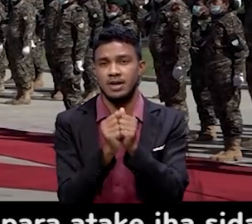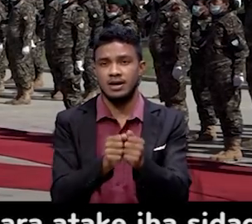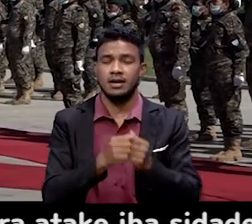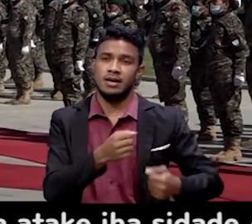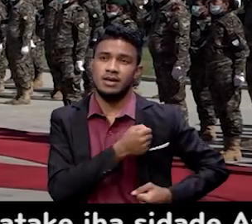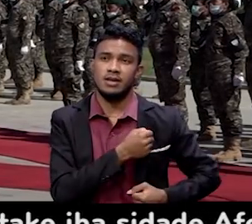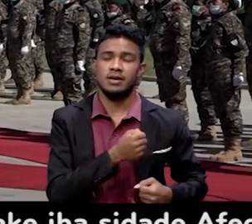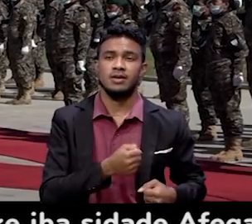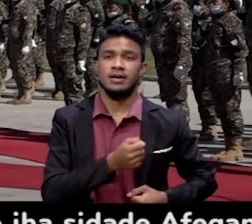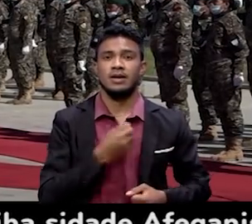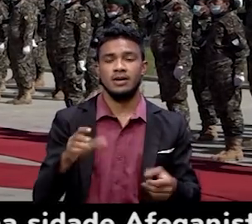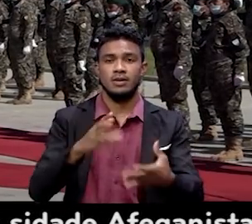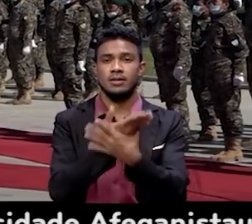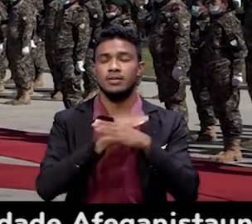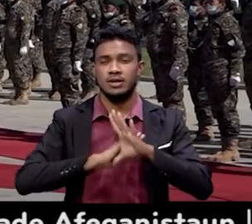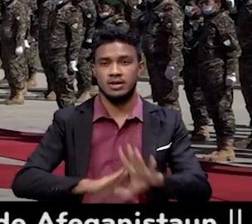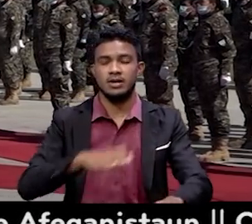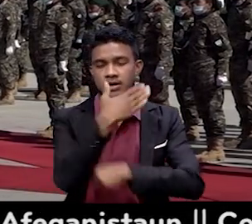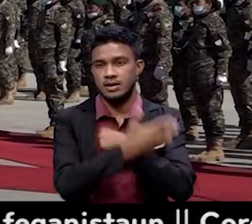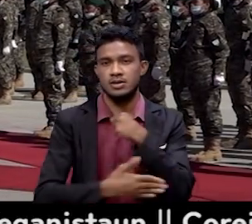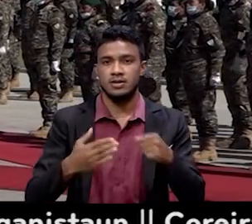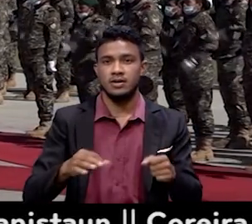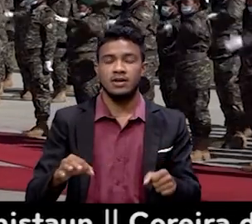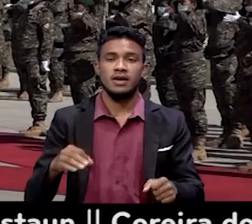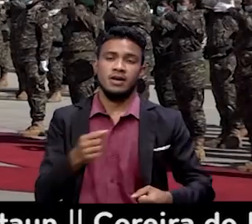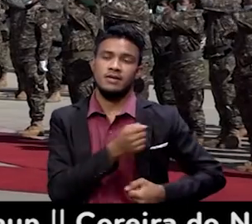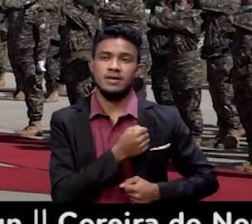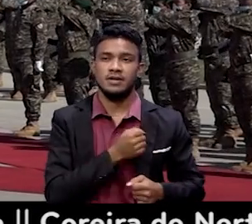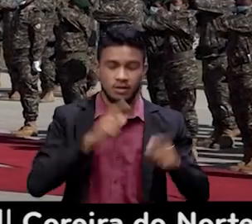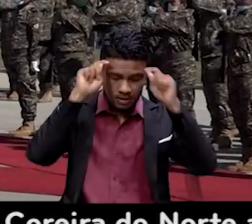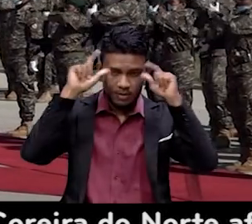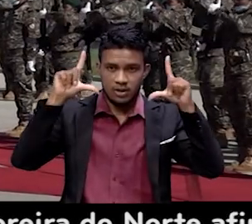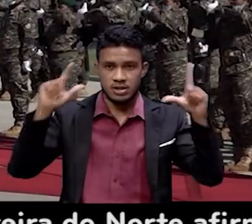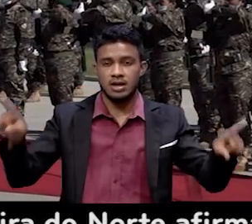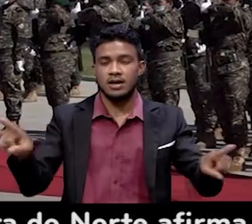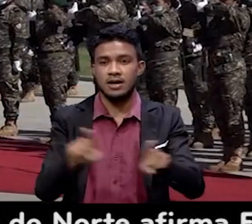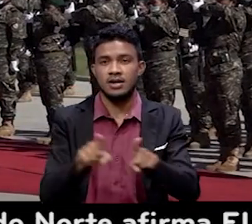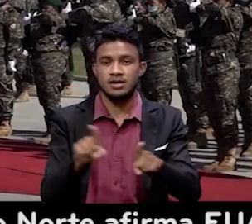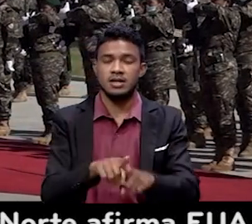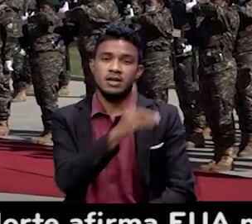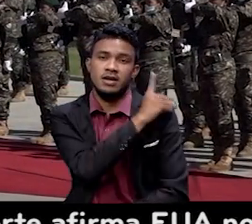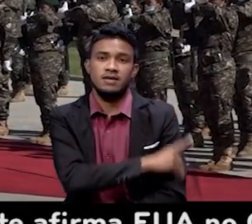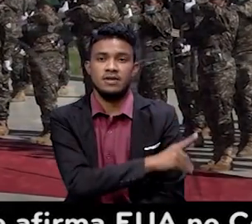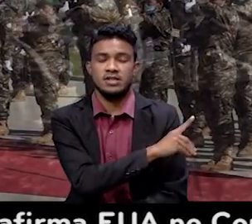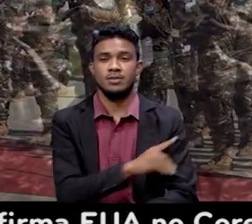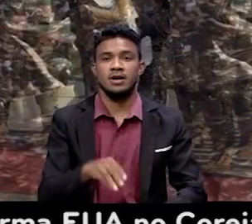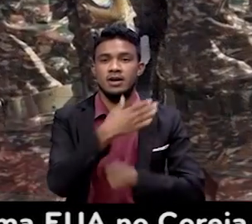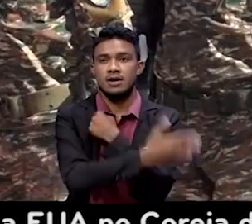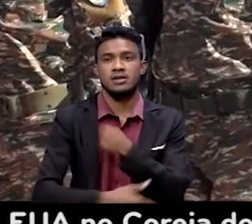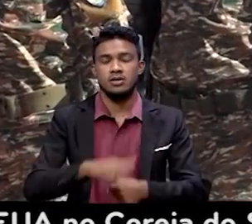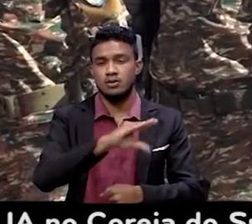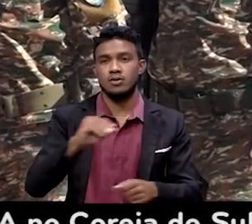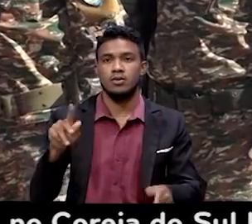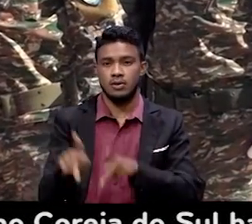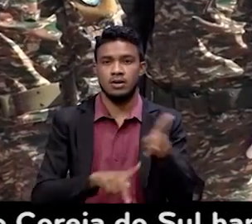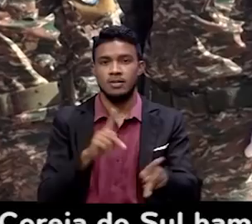paz e arailaran. Tamba, Valentil Força Defesa Timor-Leste, macanesan defesa ba nação no povo.